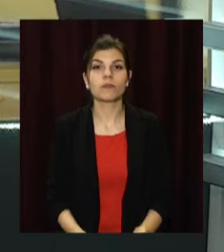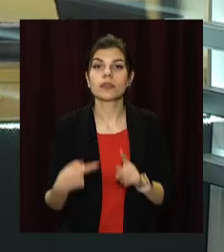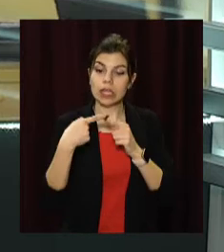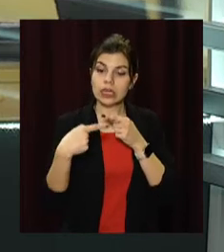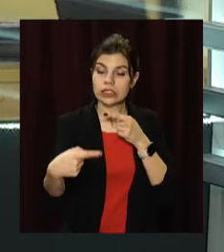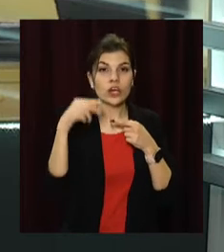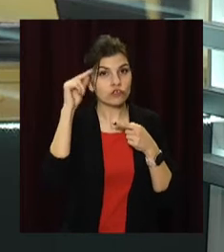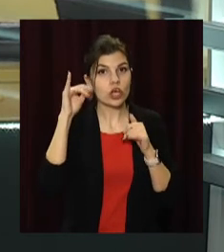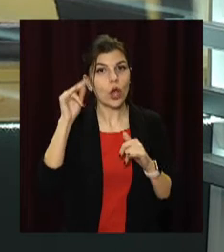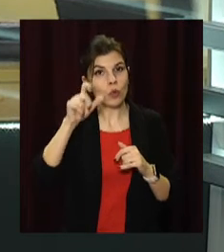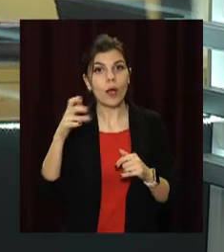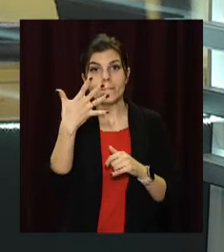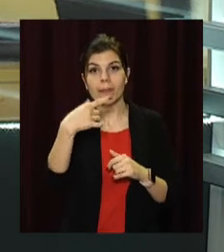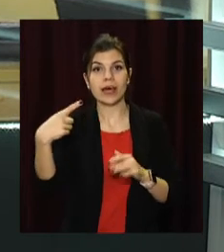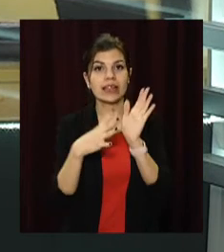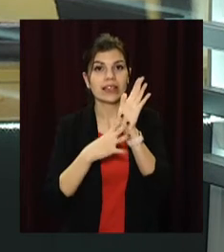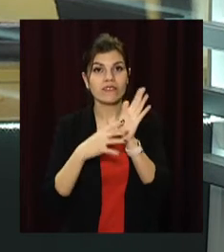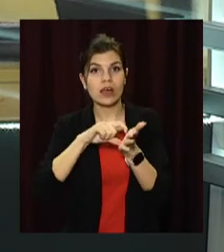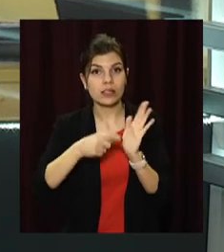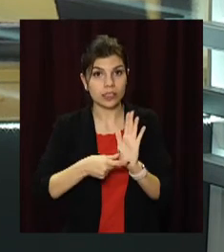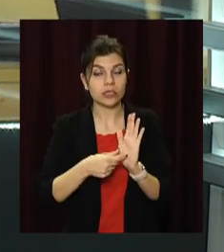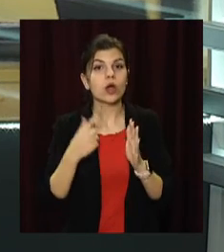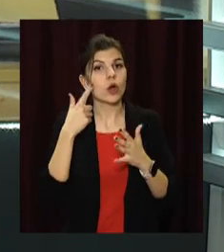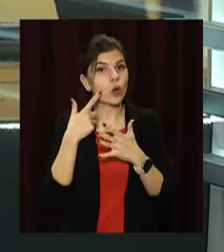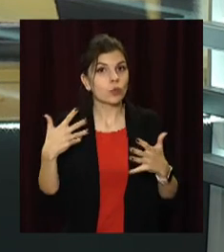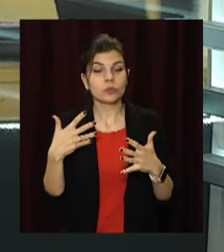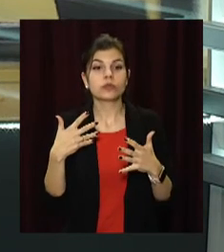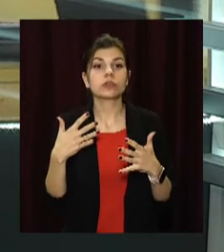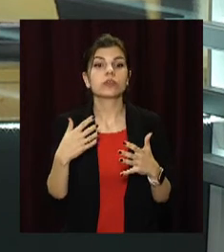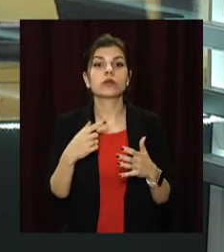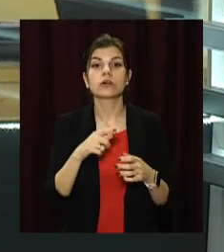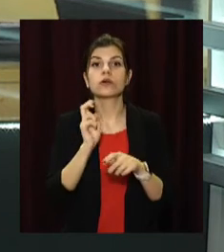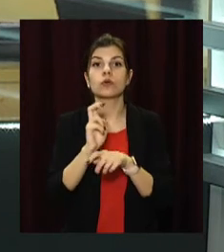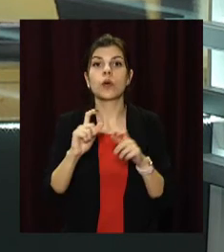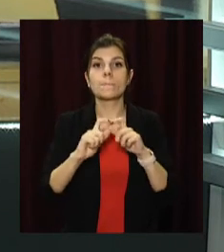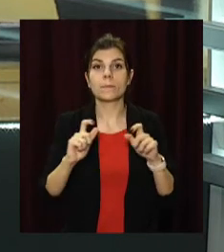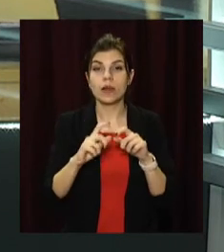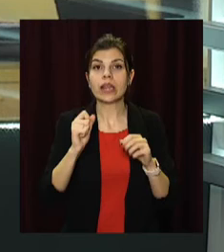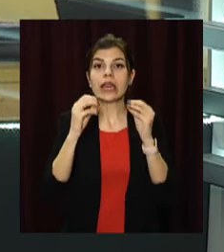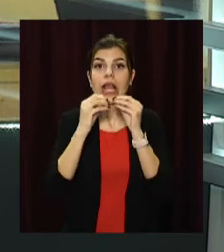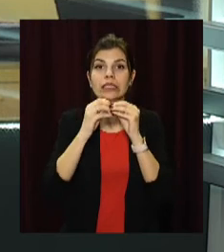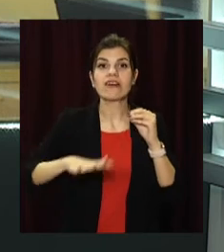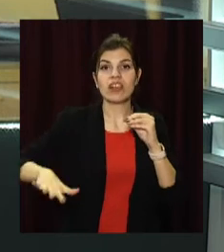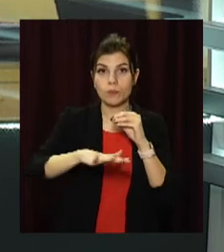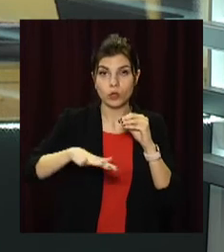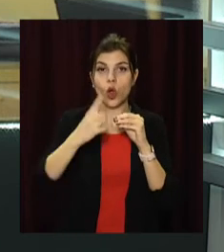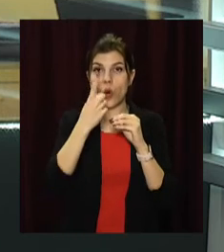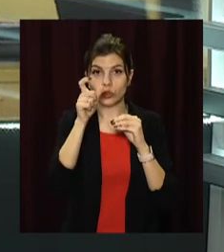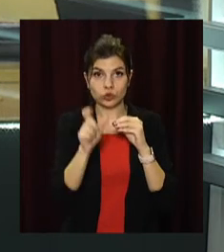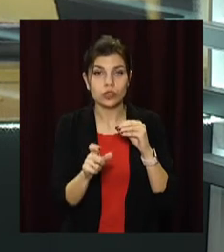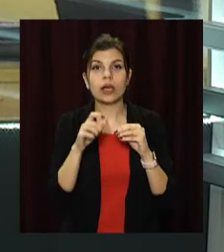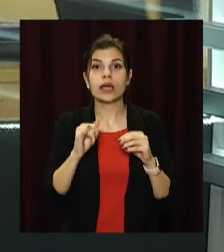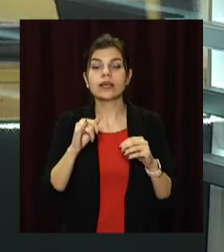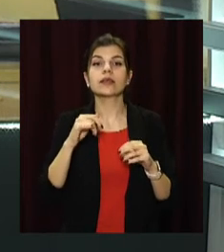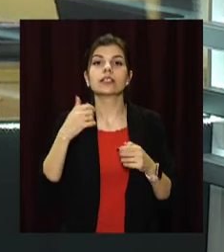Дистанційне навчання для учнів 5-9 класів, не більше одного відвідувача магазину на 10 квадратів та змагання без